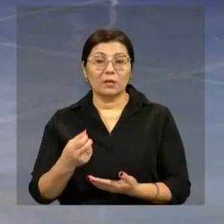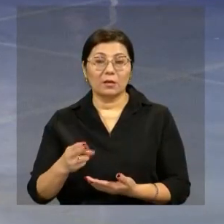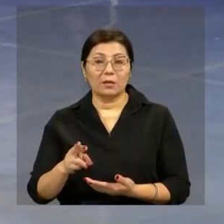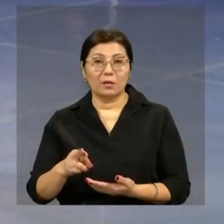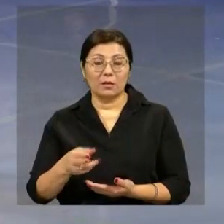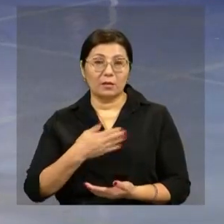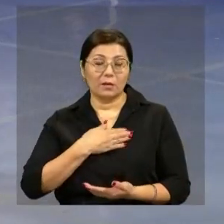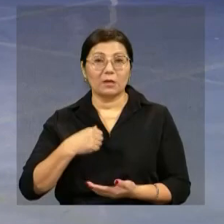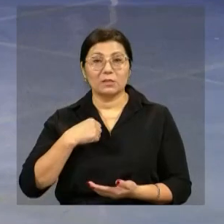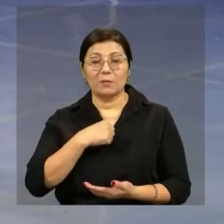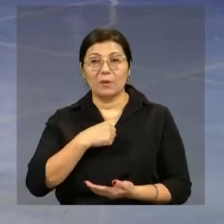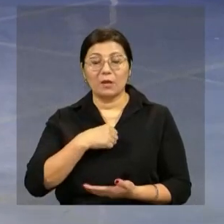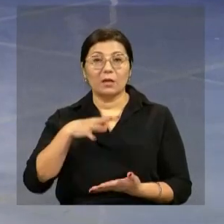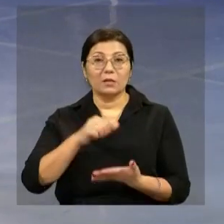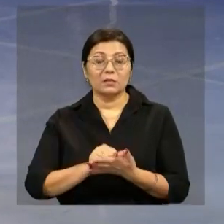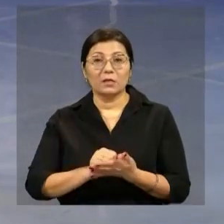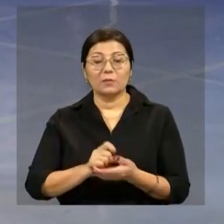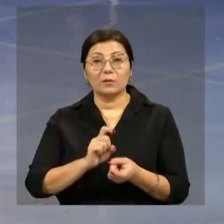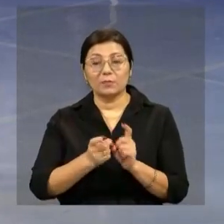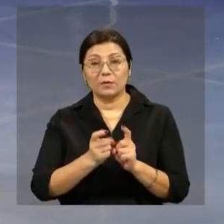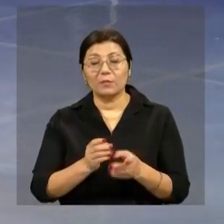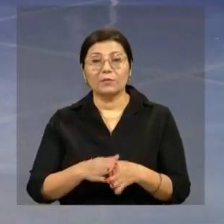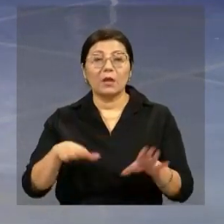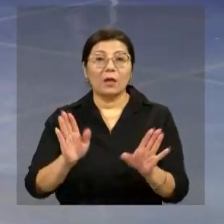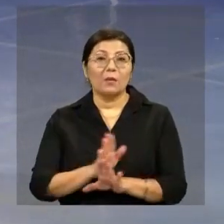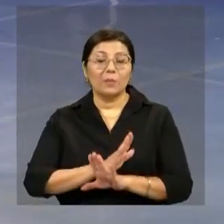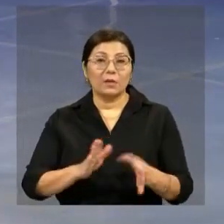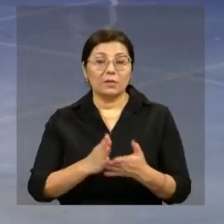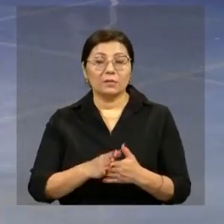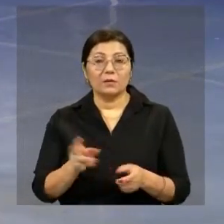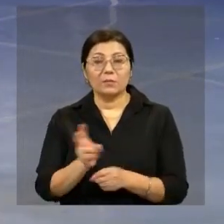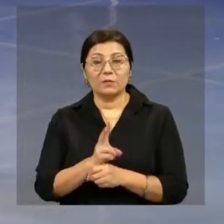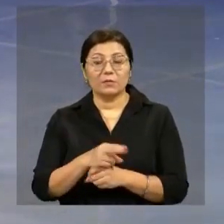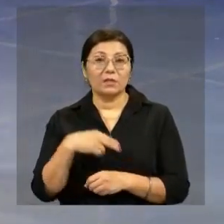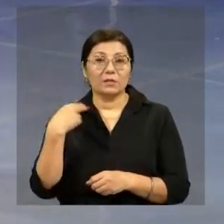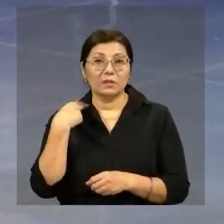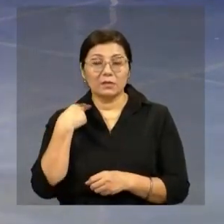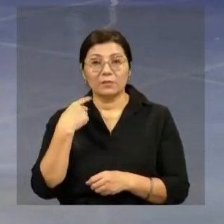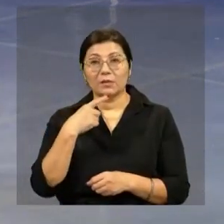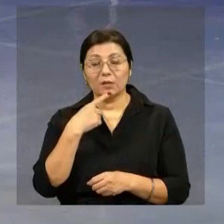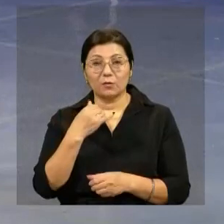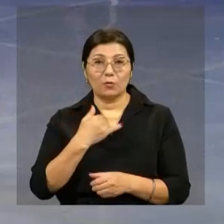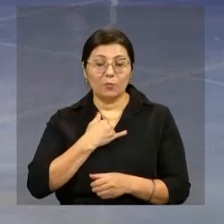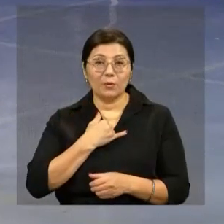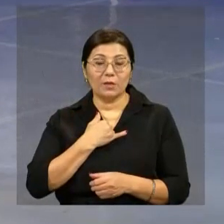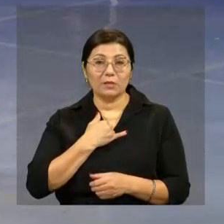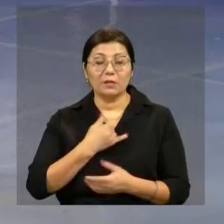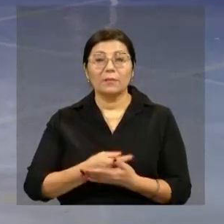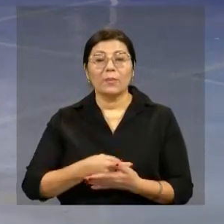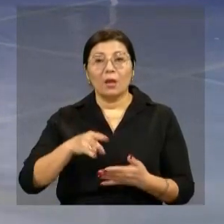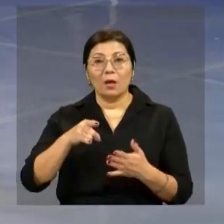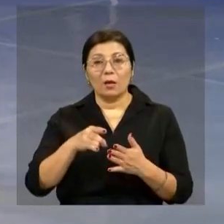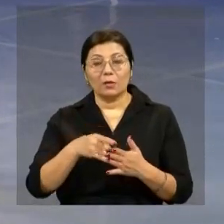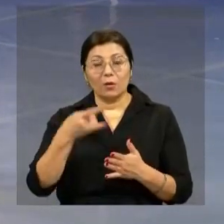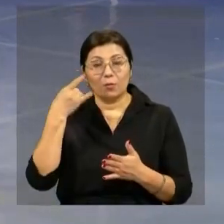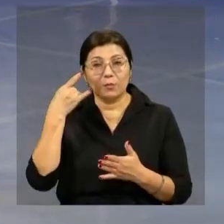перевожу, то есть, занимаюсь переводом фильмов, песен с английского на казахский. У меня есть инстаграм-аккаунт, профиль называется «Казахлиш».